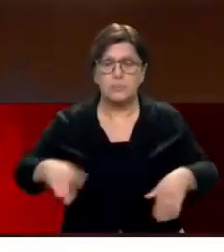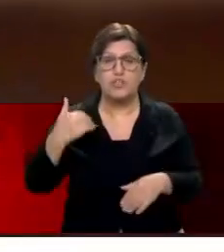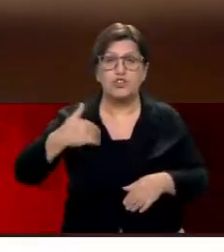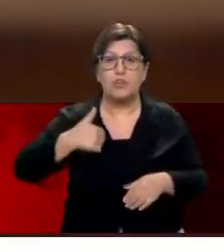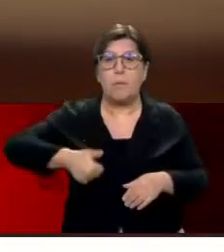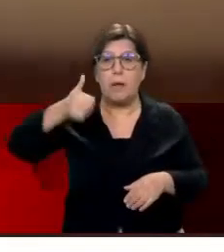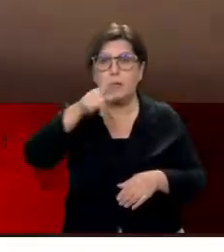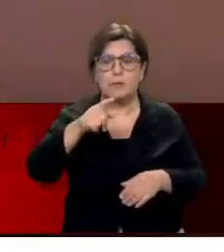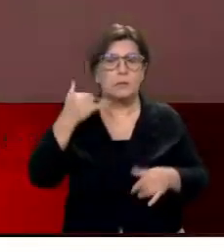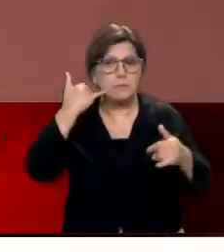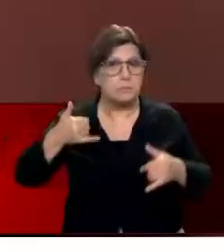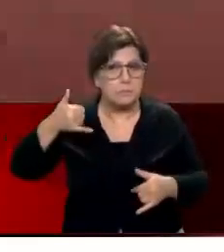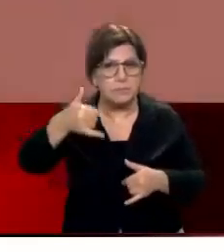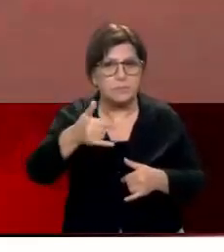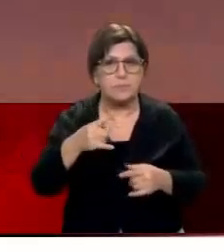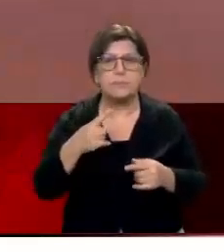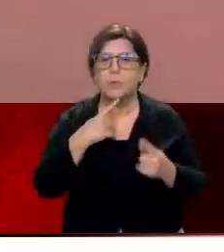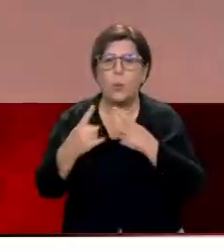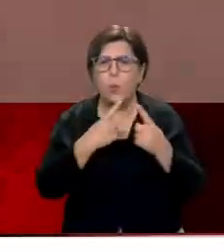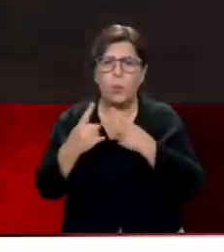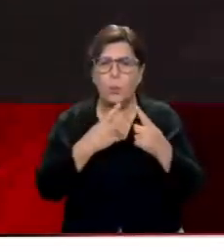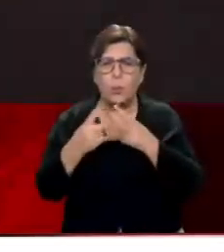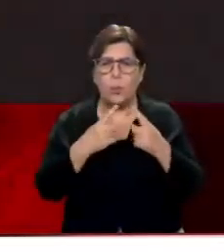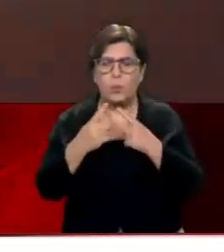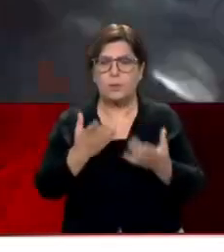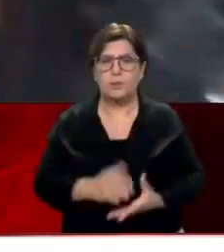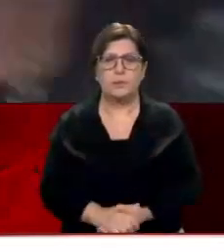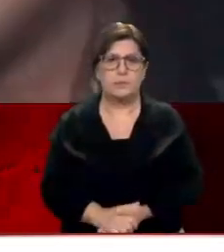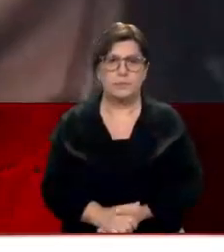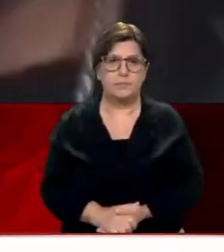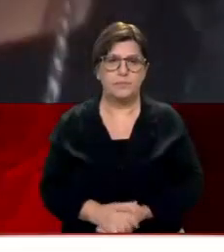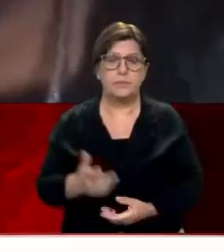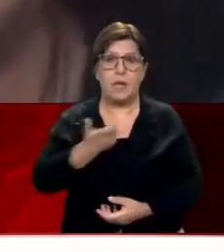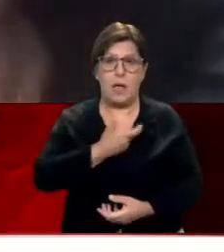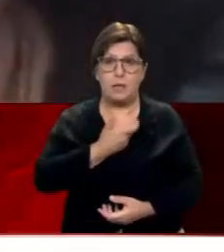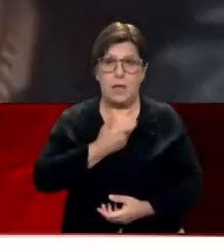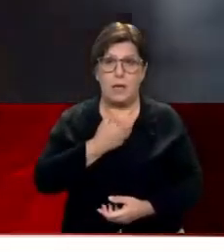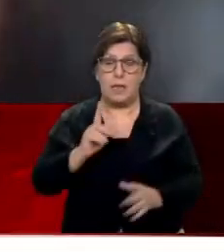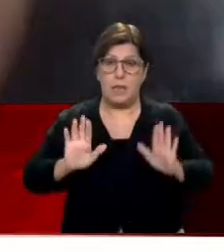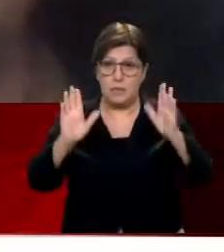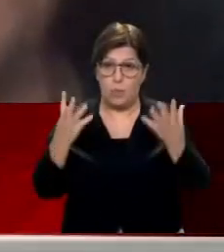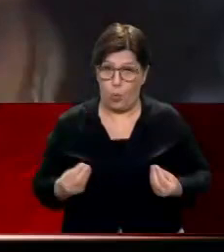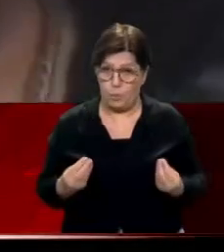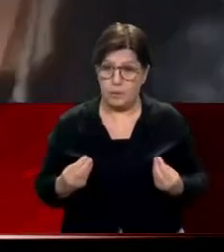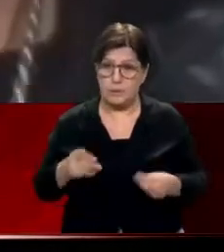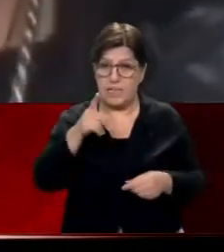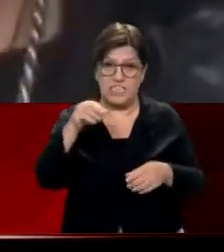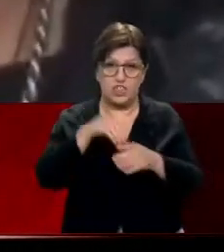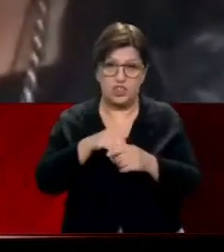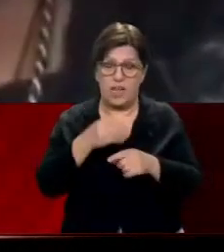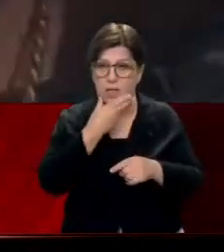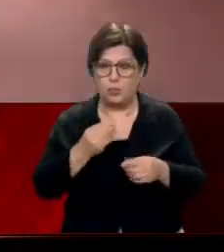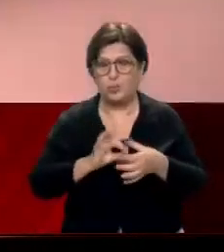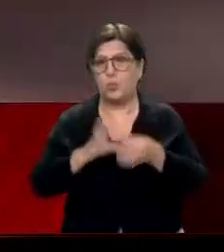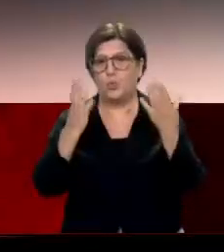Bakanı Ali Yerlikaya ile görüşene kadar teslim olmak istemedi. Şu anda bak adalete teslim olmak senin için en